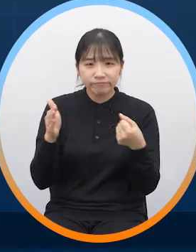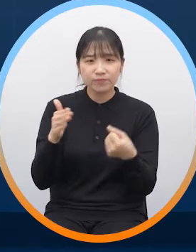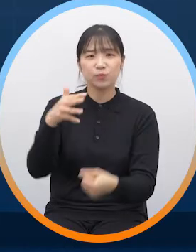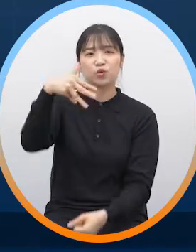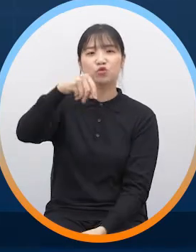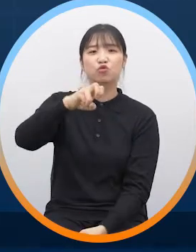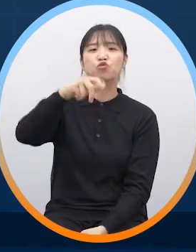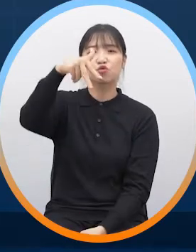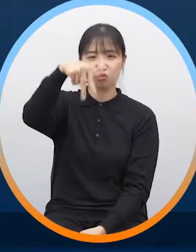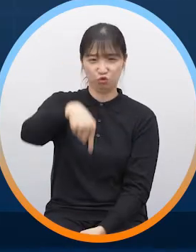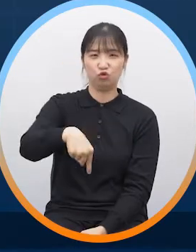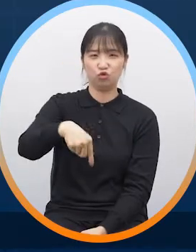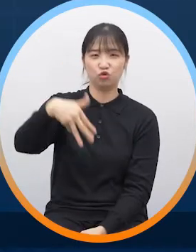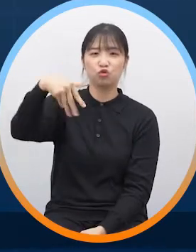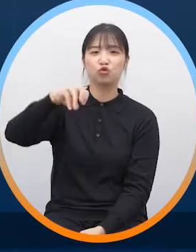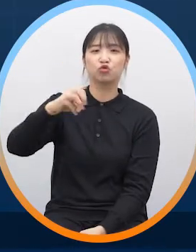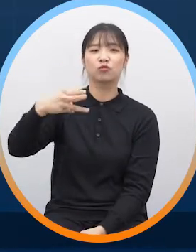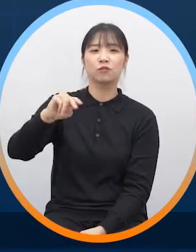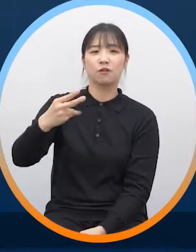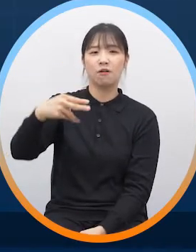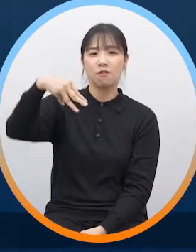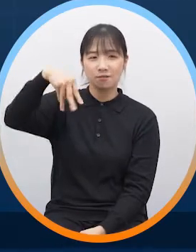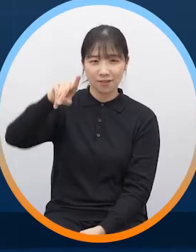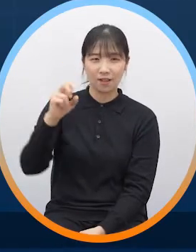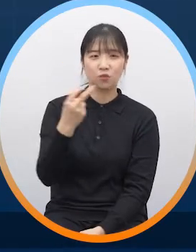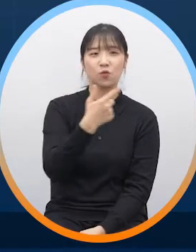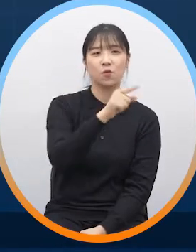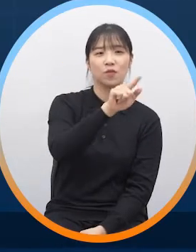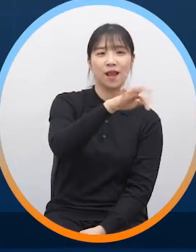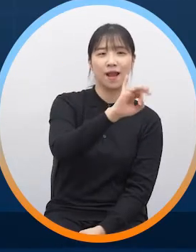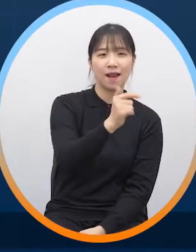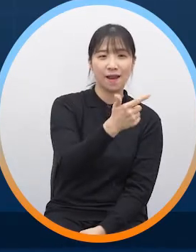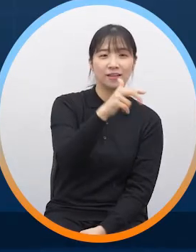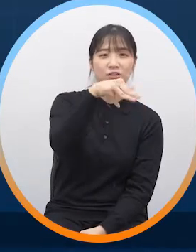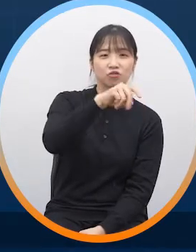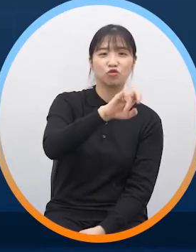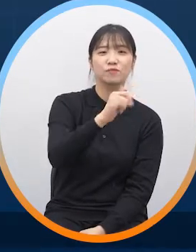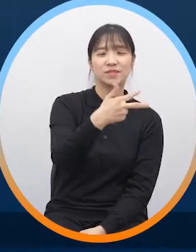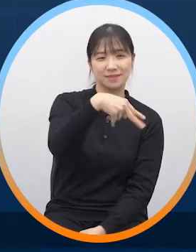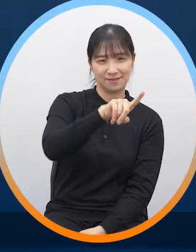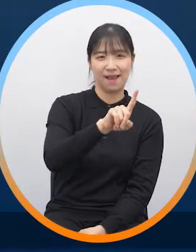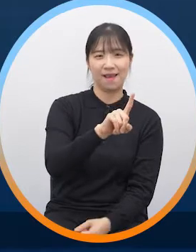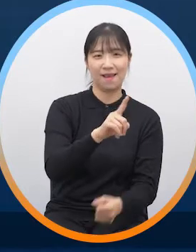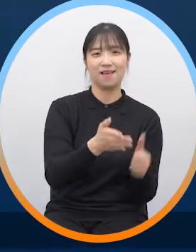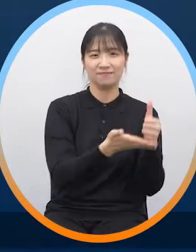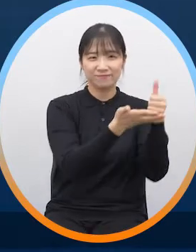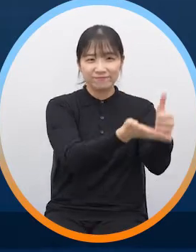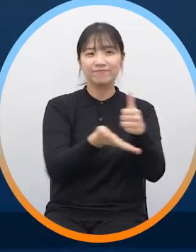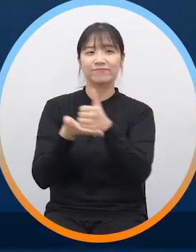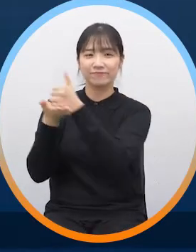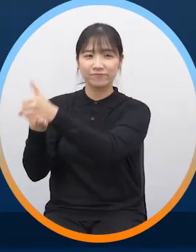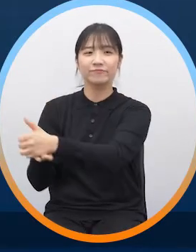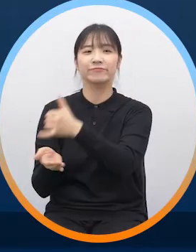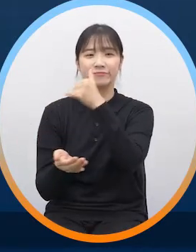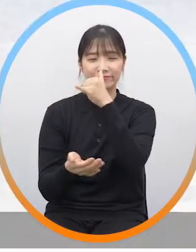그래가지고 충렬사와 우리 나간 충민사의 배양이 되게